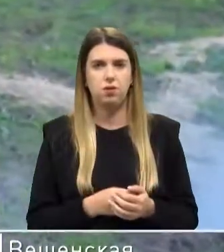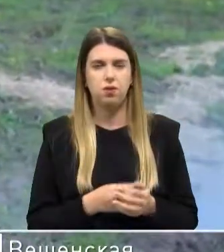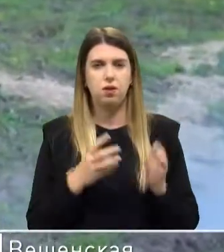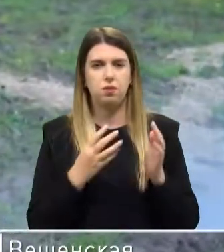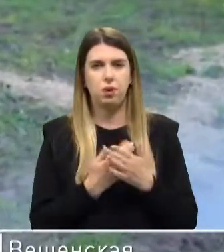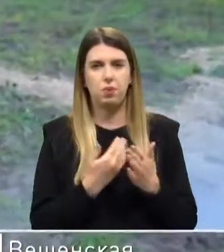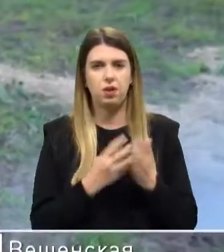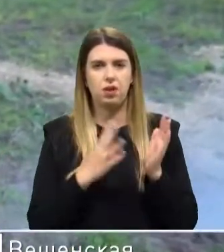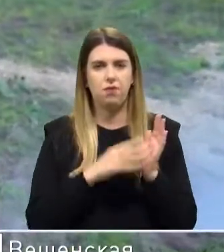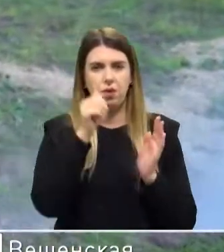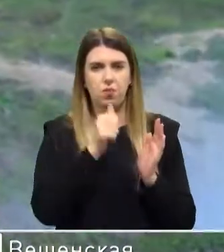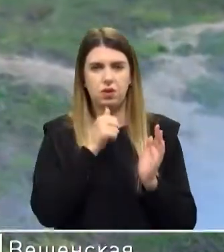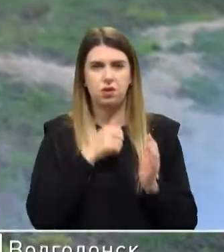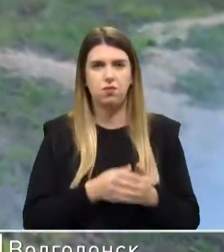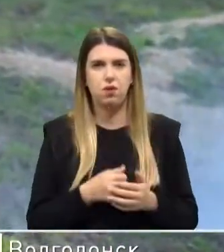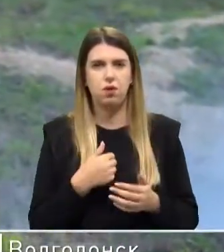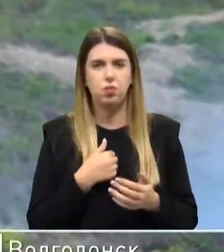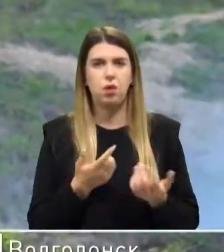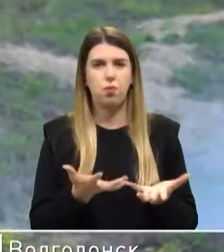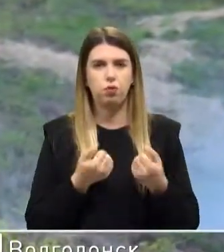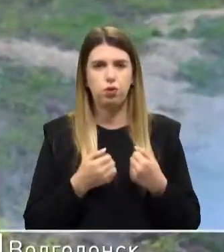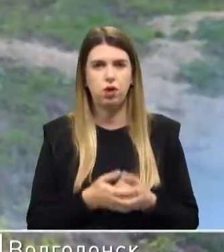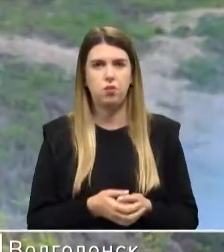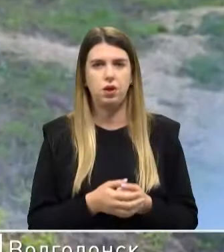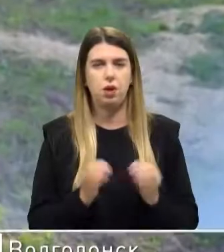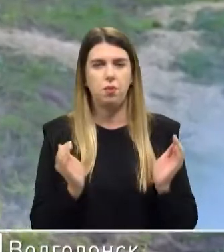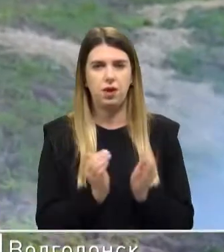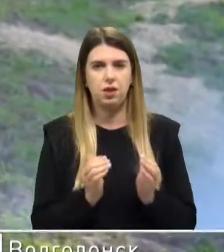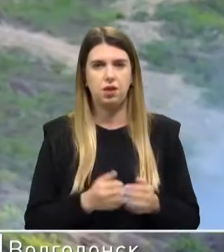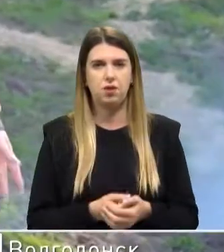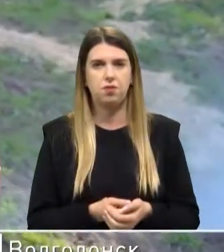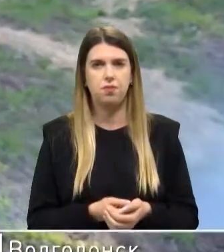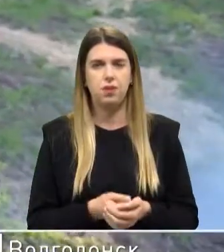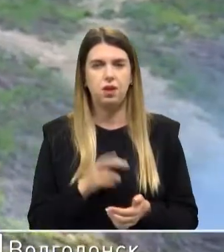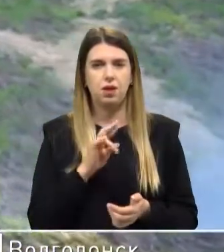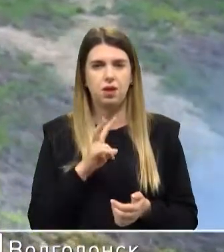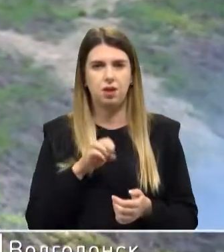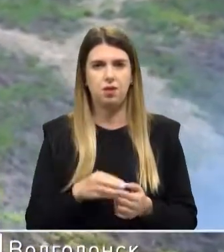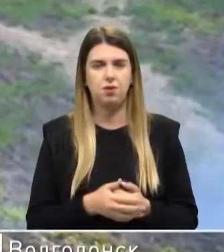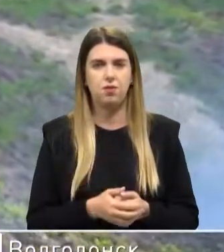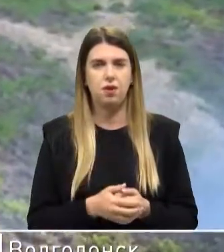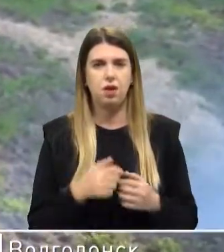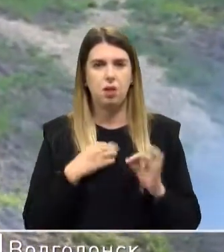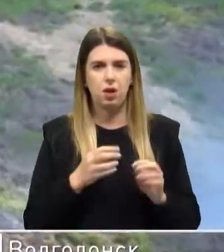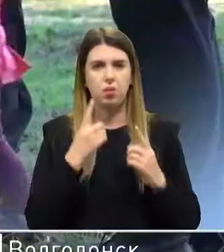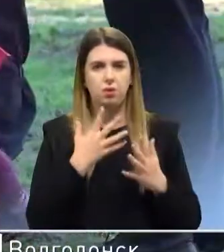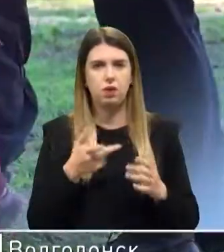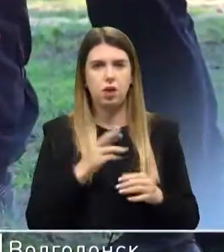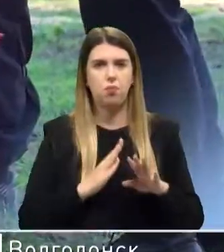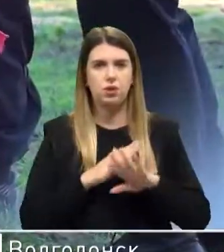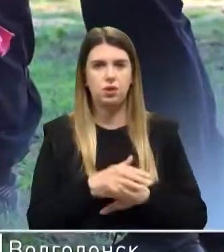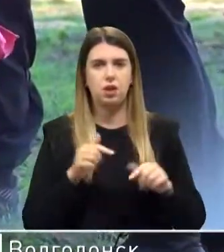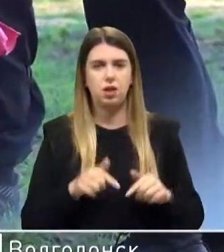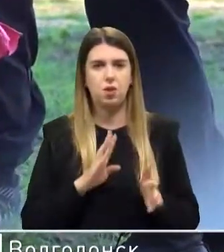через где-то примерно 9 месяцев мы получаем маленьких ягнят. А я правильно понимаю, что для посетителей